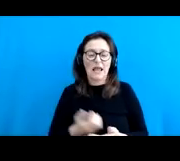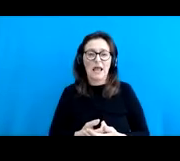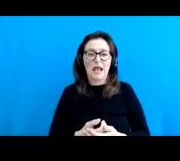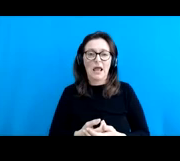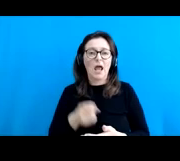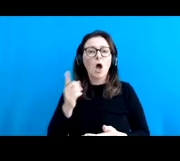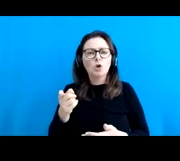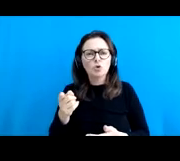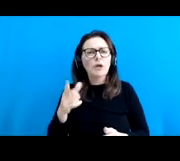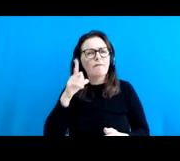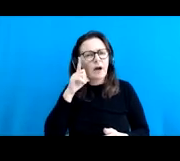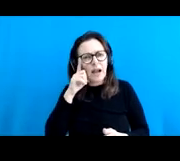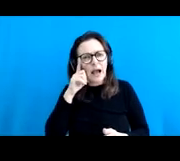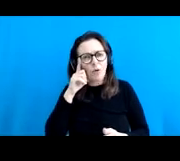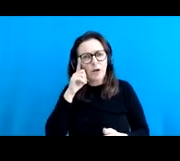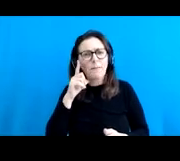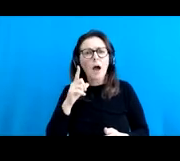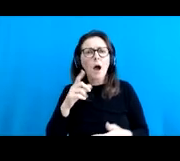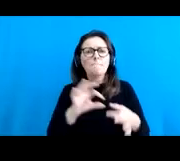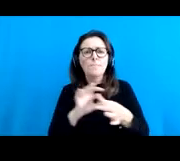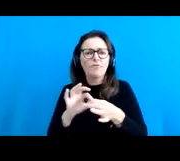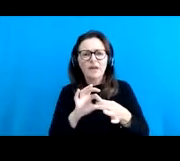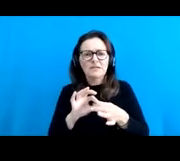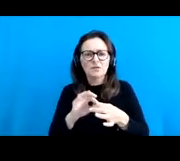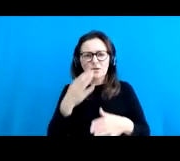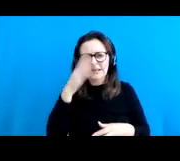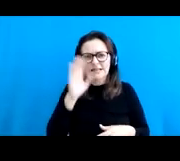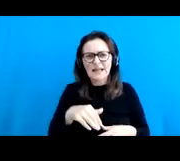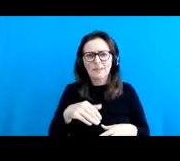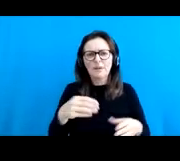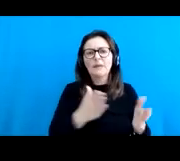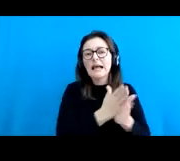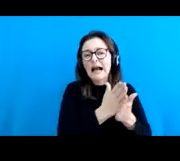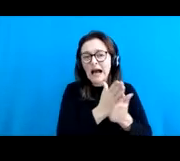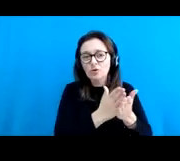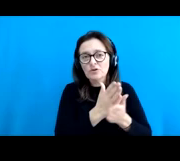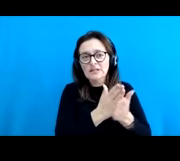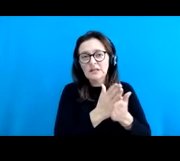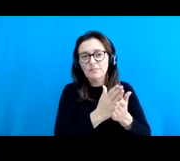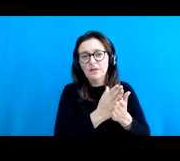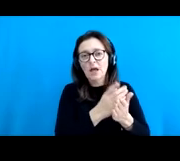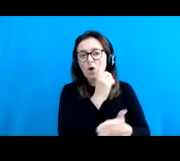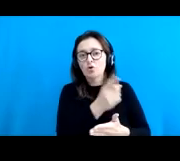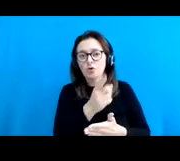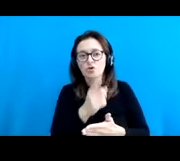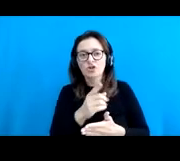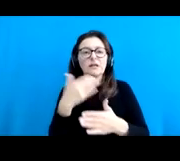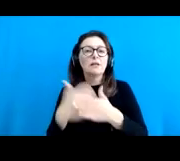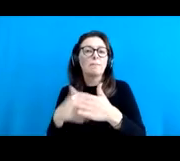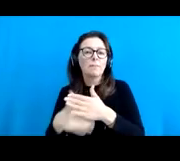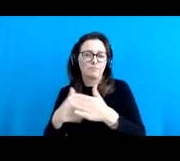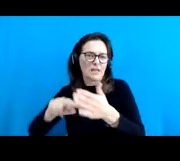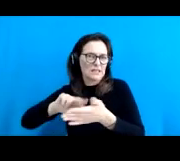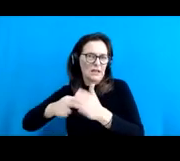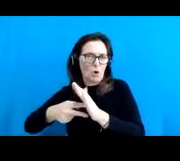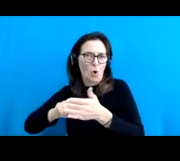Slednje je v glavni meri povezano s slabimi kadrovskimi normativi in pa odsotnostjo strokovne obravnave, torej